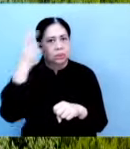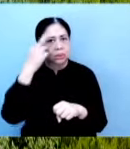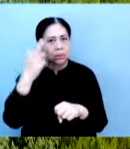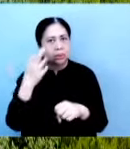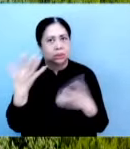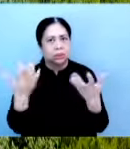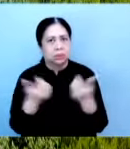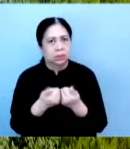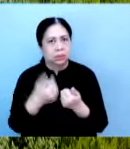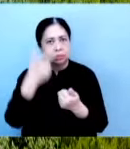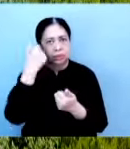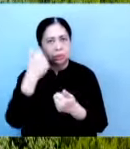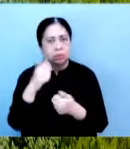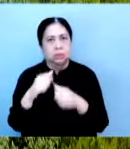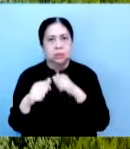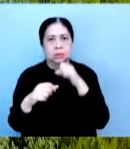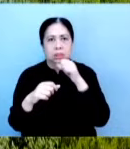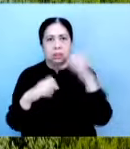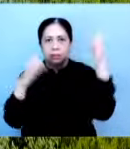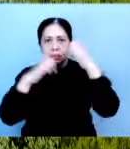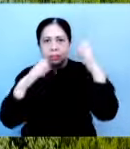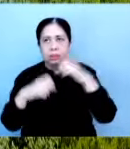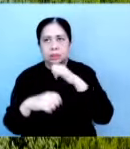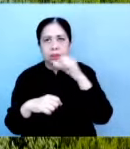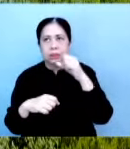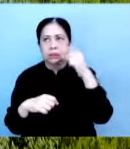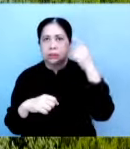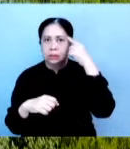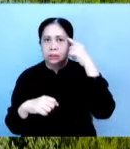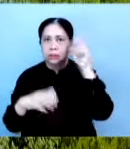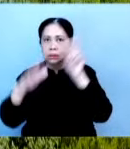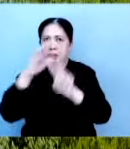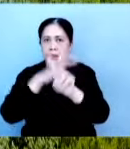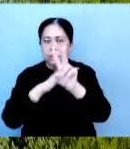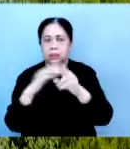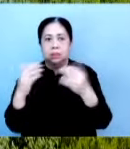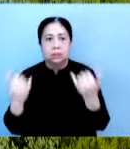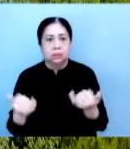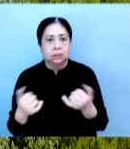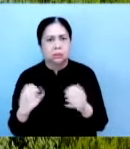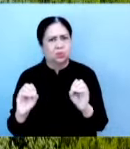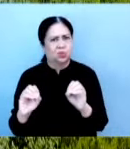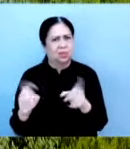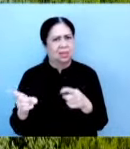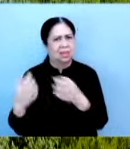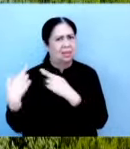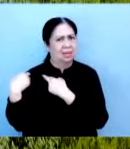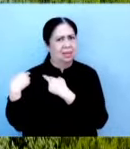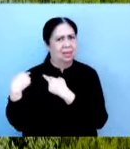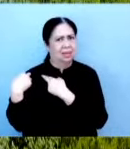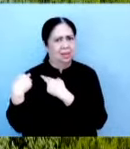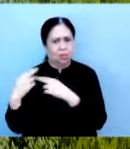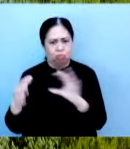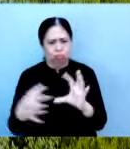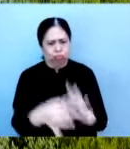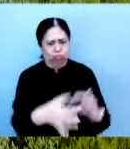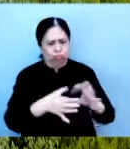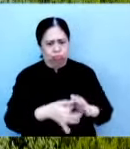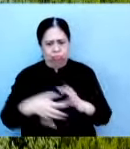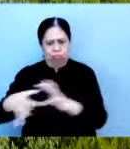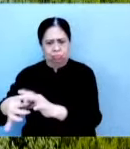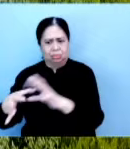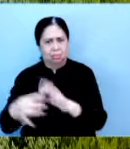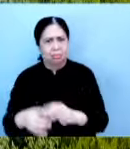dahil sa lack of foresight o lack of skill sa pagkakataong ito wala siyang obligasyon na isarado ang o i-lock ang kanyang